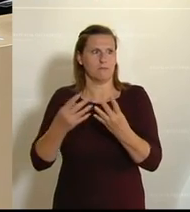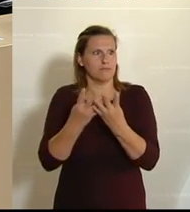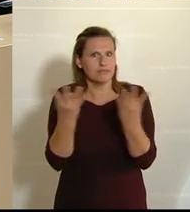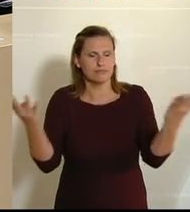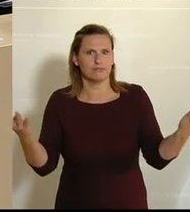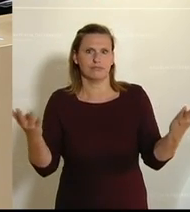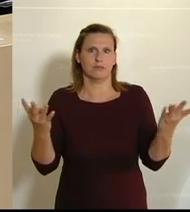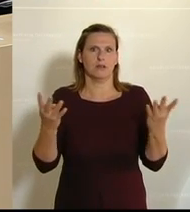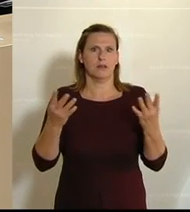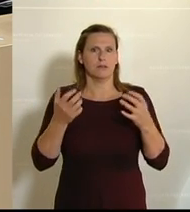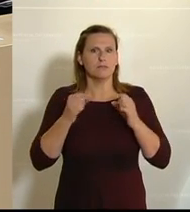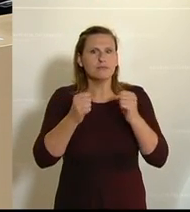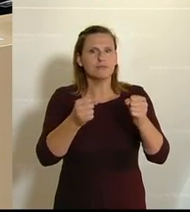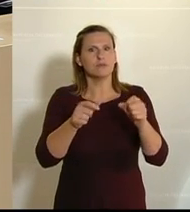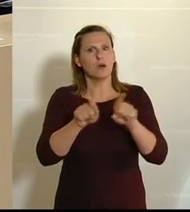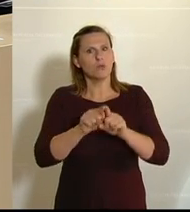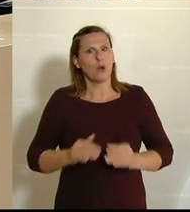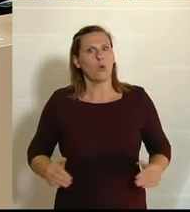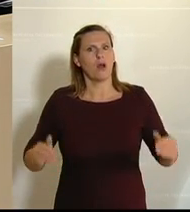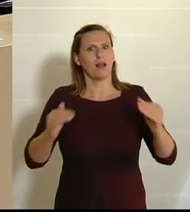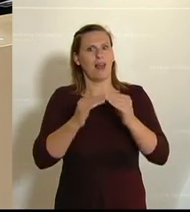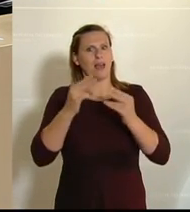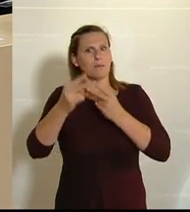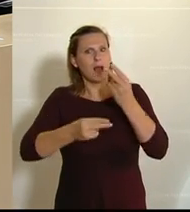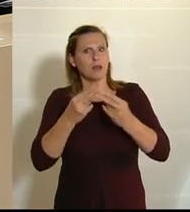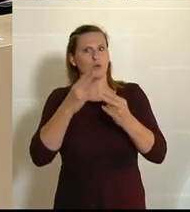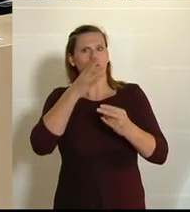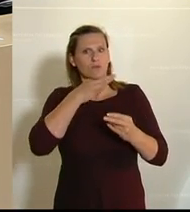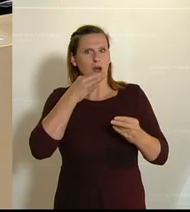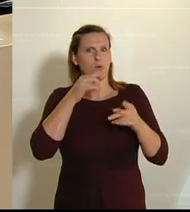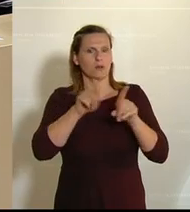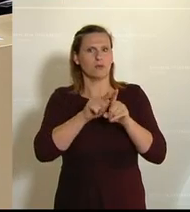eingesetzt für Gleichbehandlung und Frauen im Kunst- und Kulturbetrieb